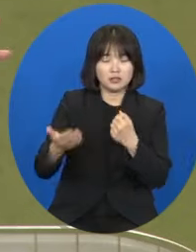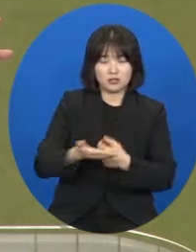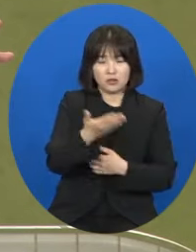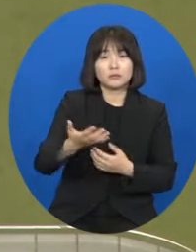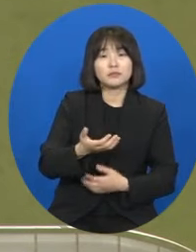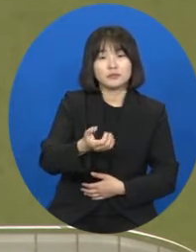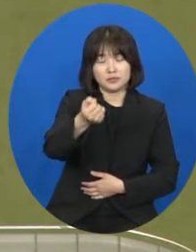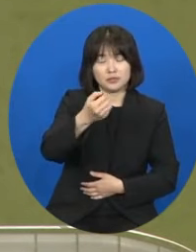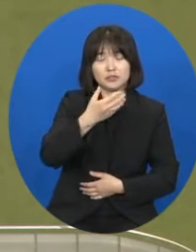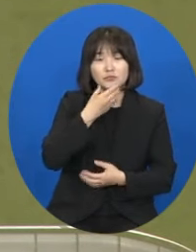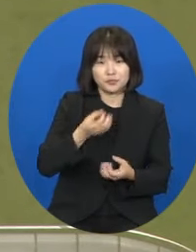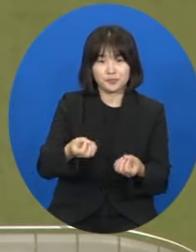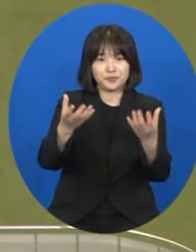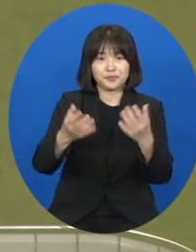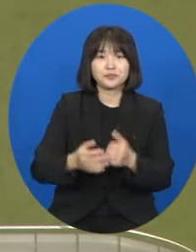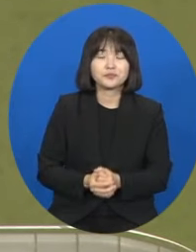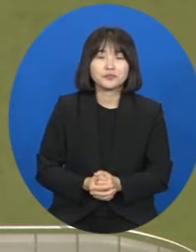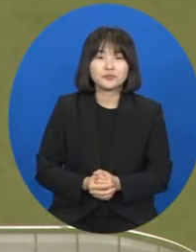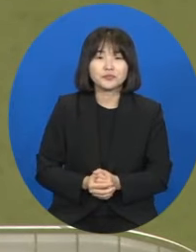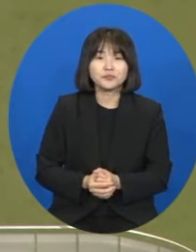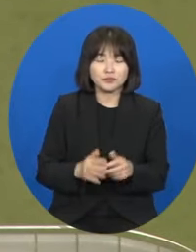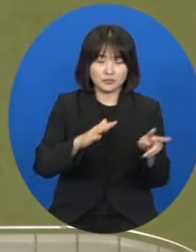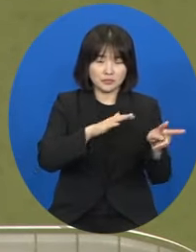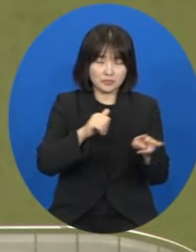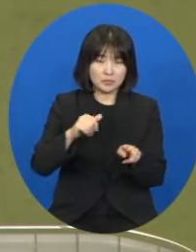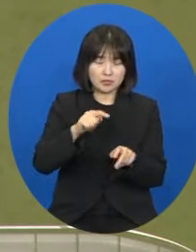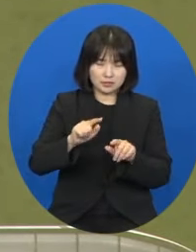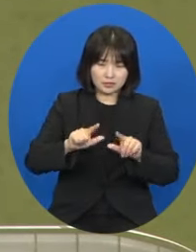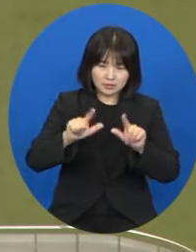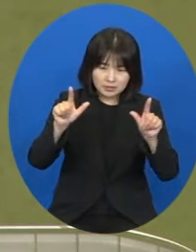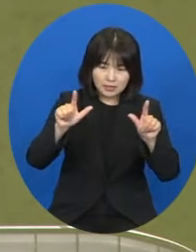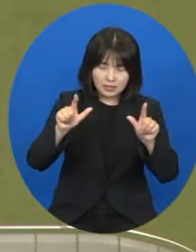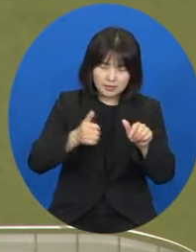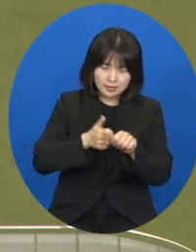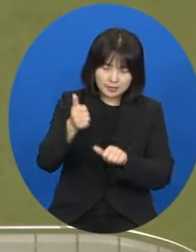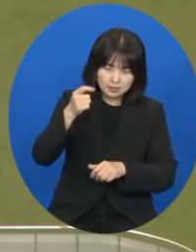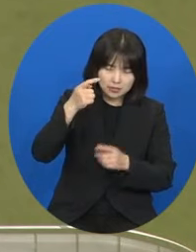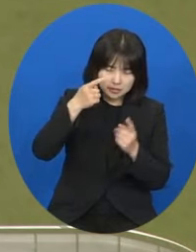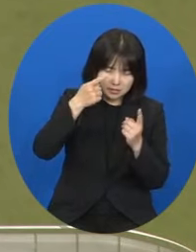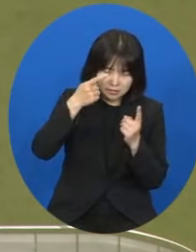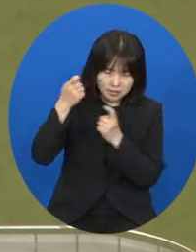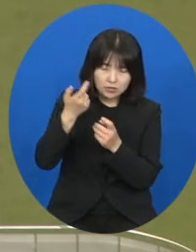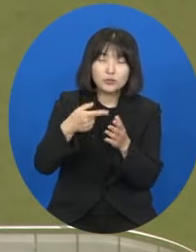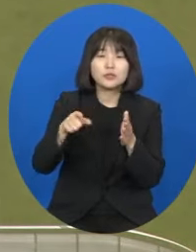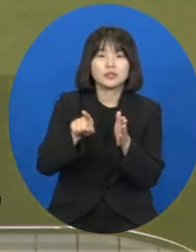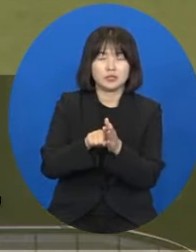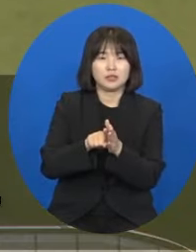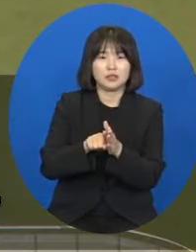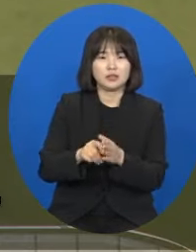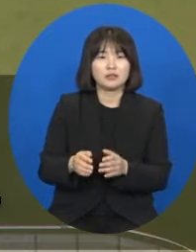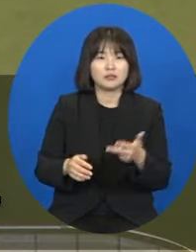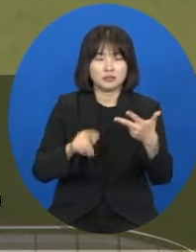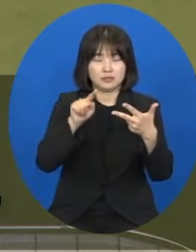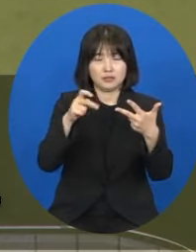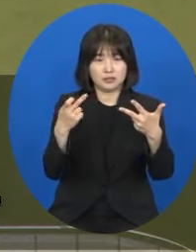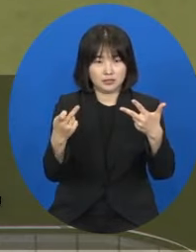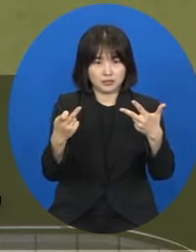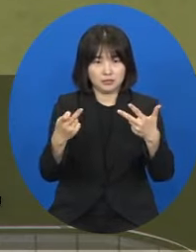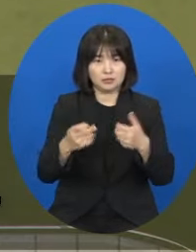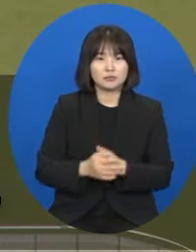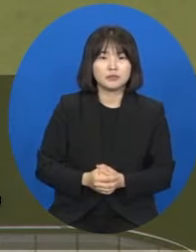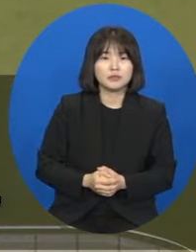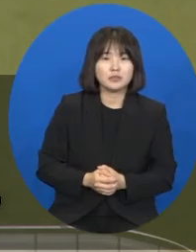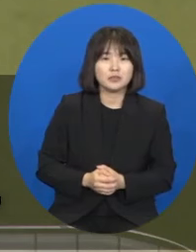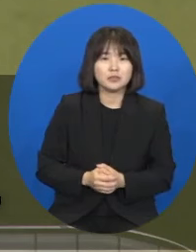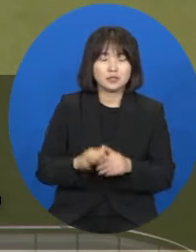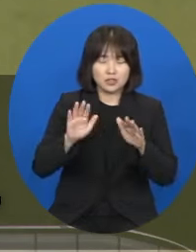축복합니다. 사무엘이 이날의 승리를 기념하기 위해서 이제 에벤에셀 돌을 세우는 거예요. 12절에 우리가 여기에 이르기까지